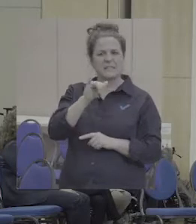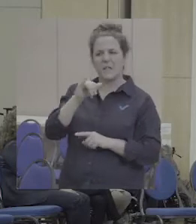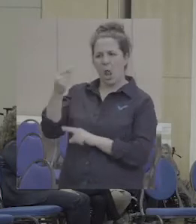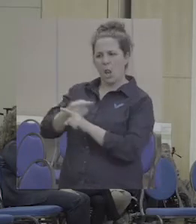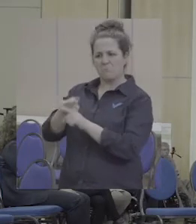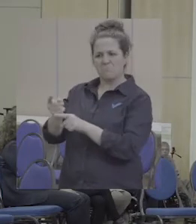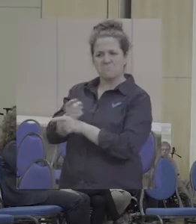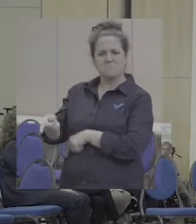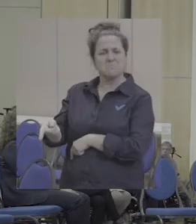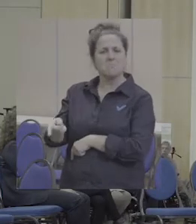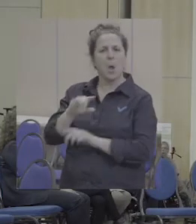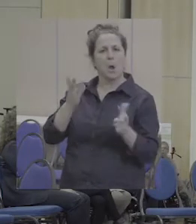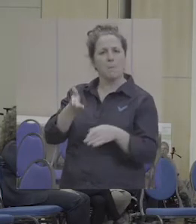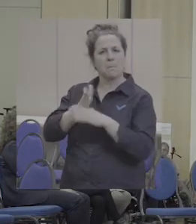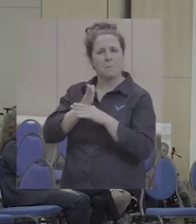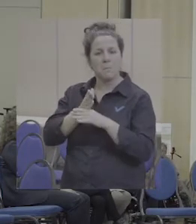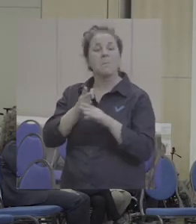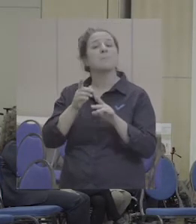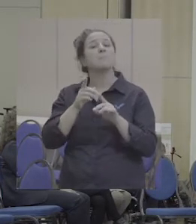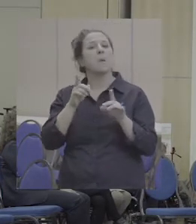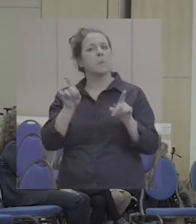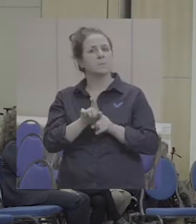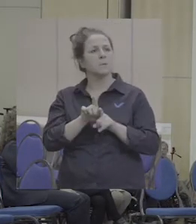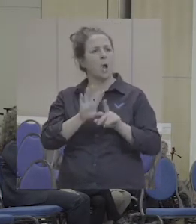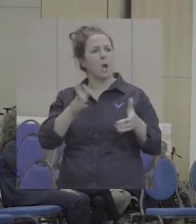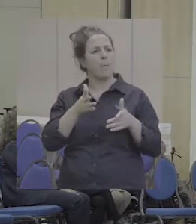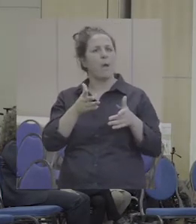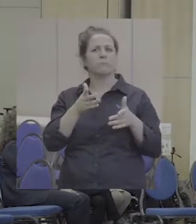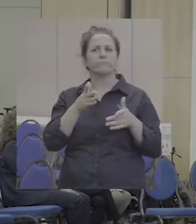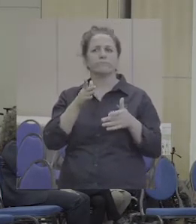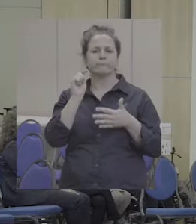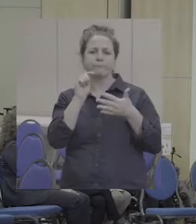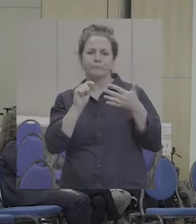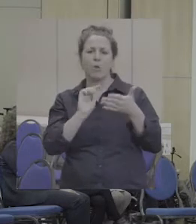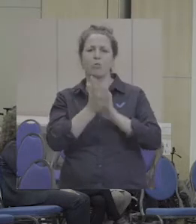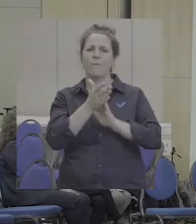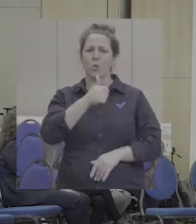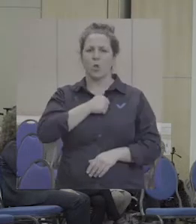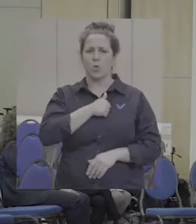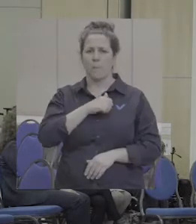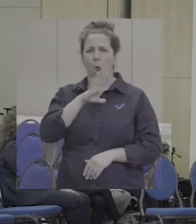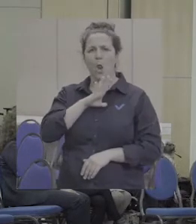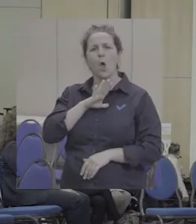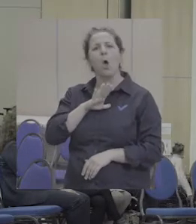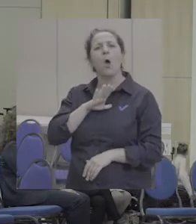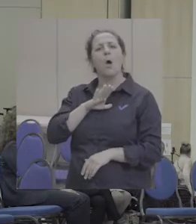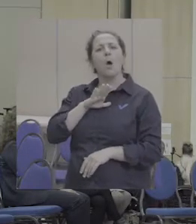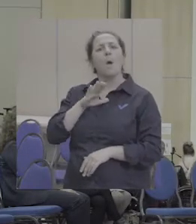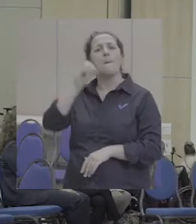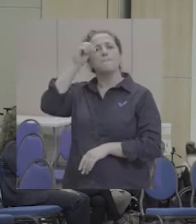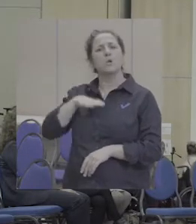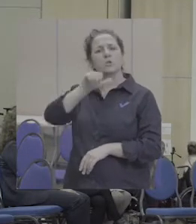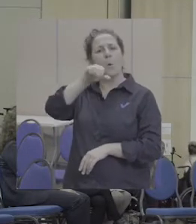aussi d'arriver avec des éléments qui peuvent faciliter l'autonomie. Donc, j'ai ici à côté de moi M. André Otis, qui réside